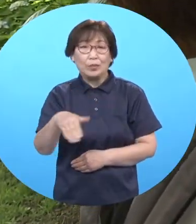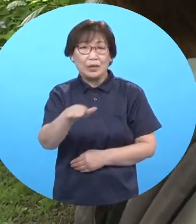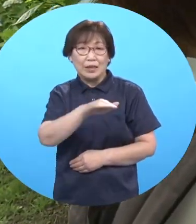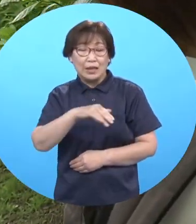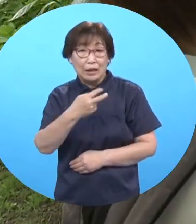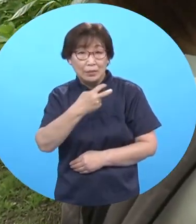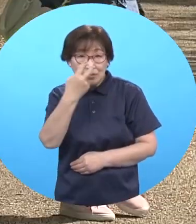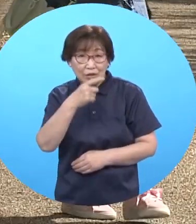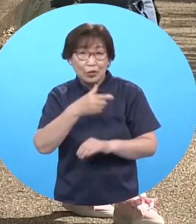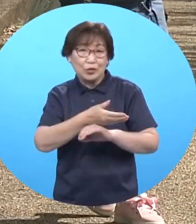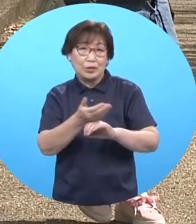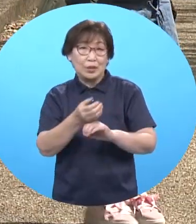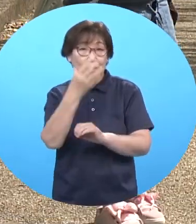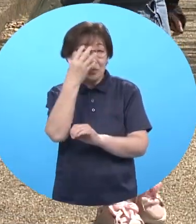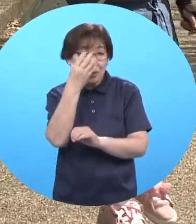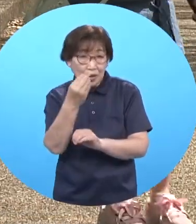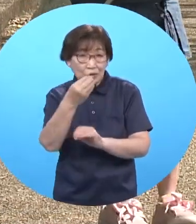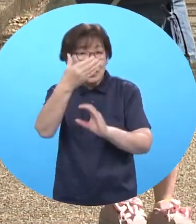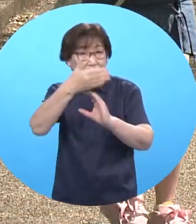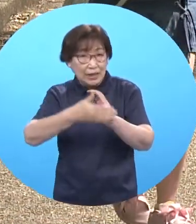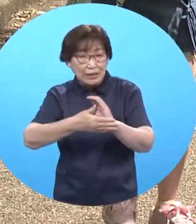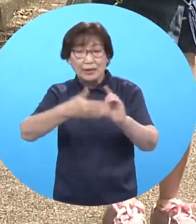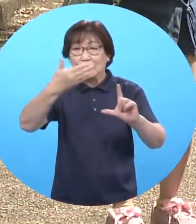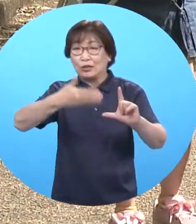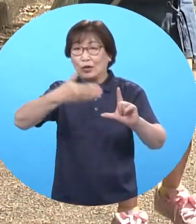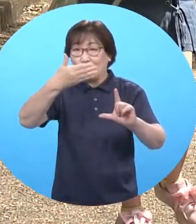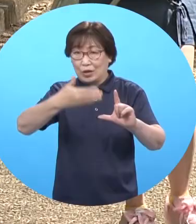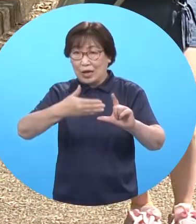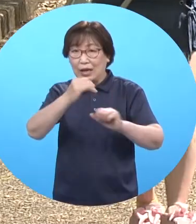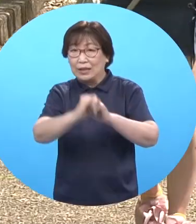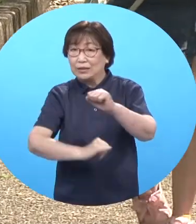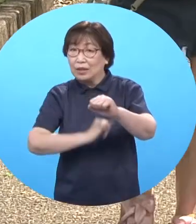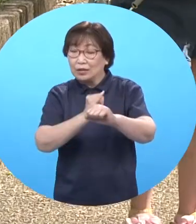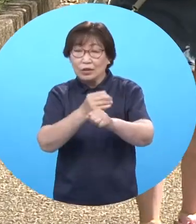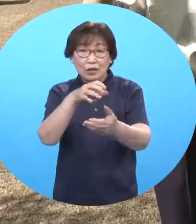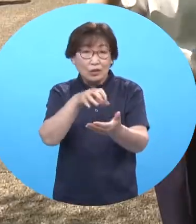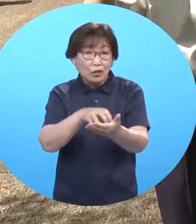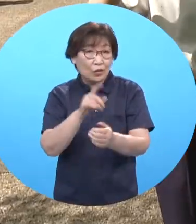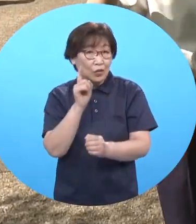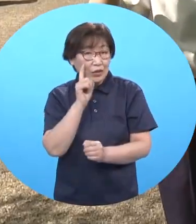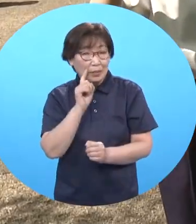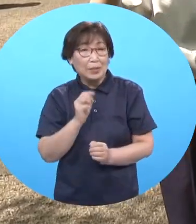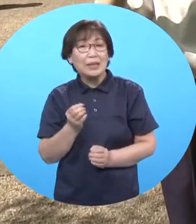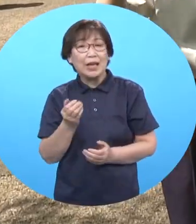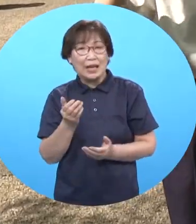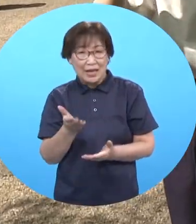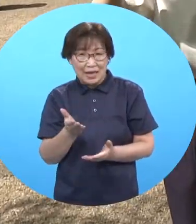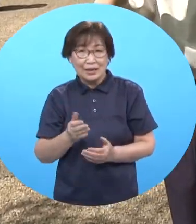けた徳島の魅力を写真や動画で SNS に投稿してみませんか？